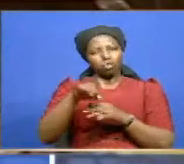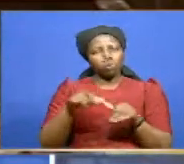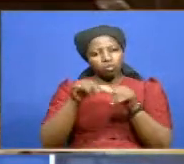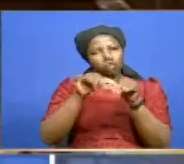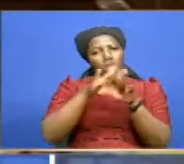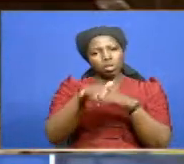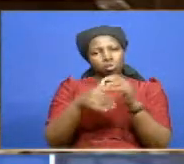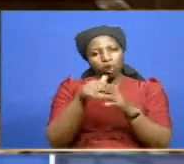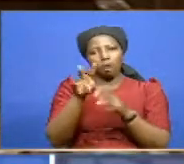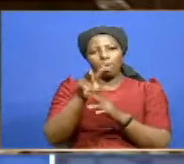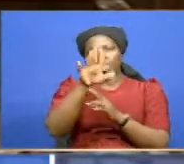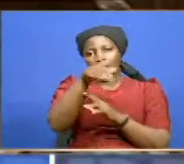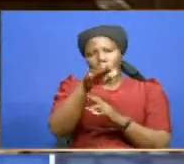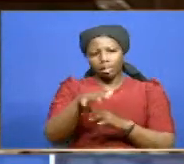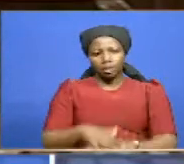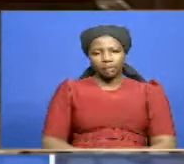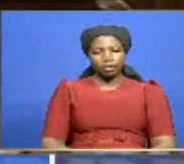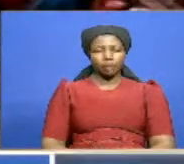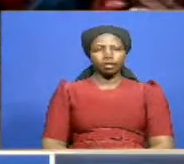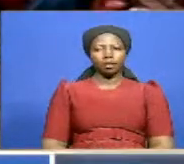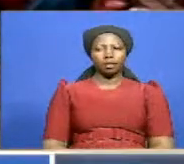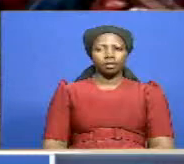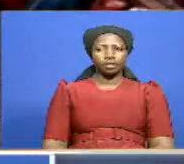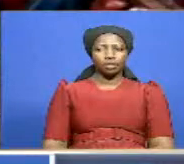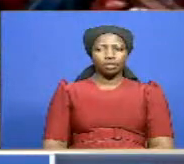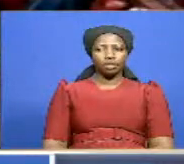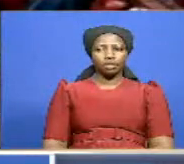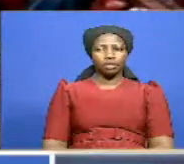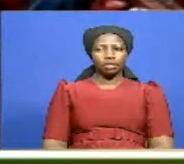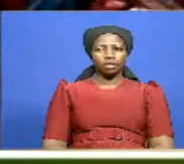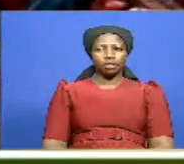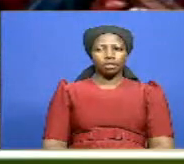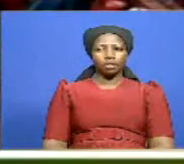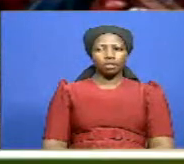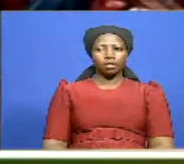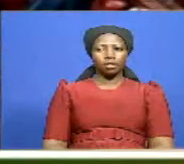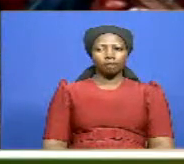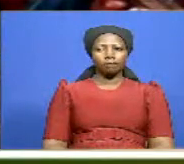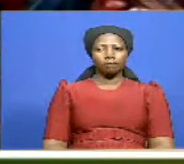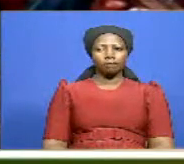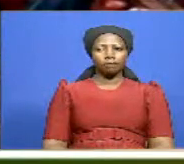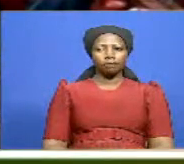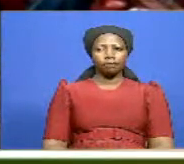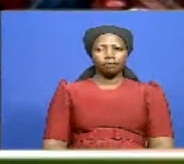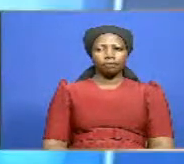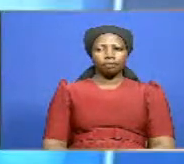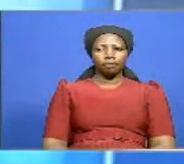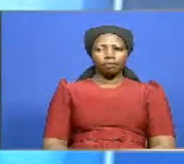yote mawili. Kevin Washira, Darubini Channel 1.